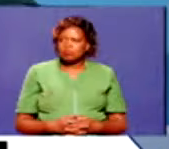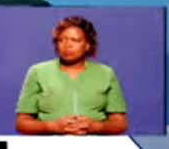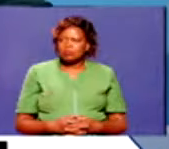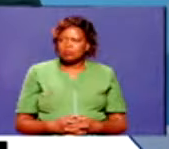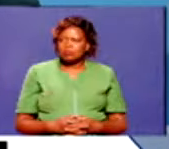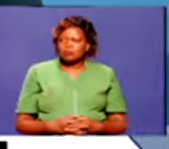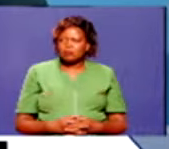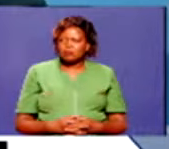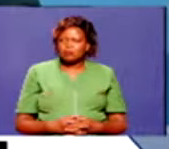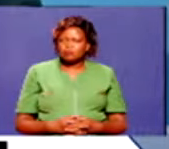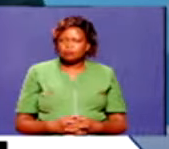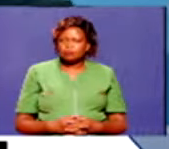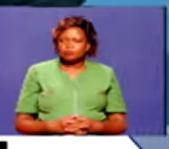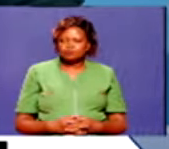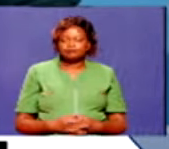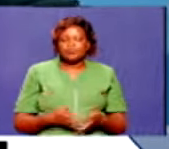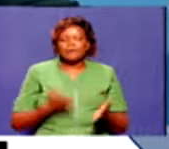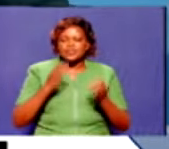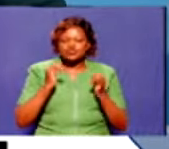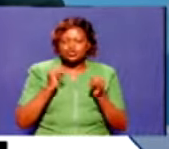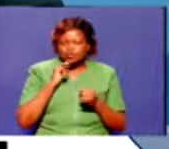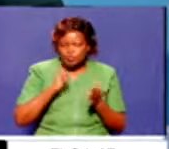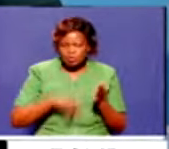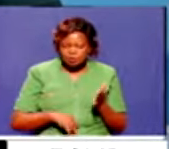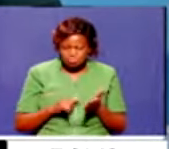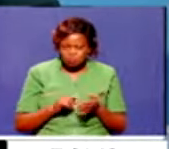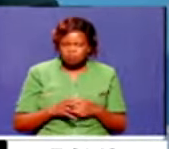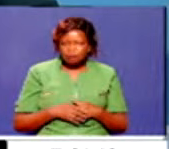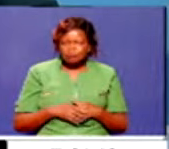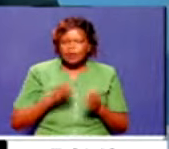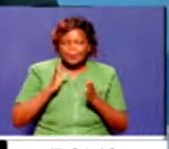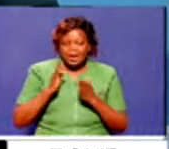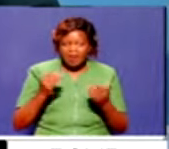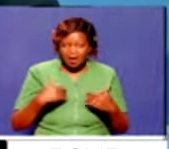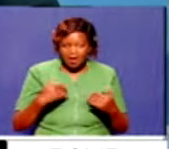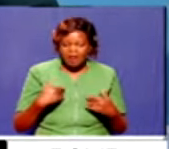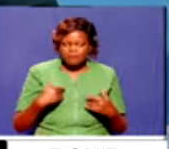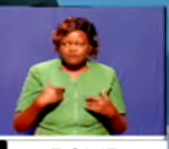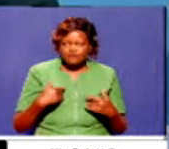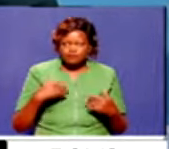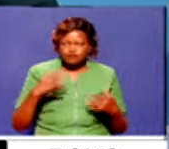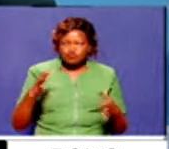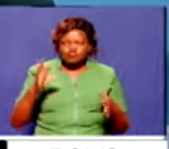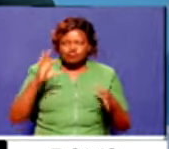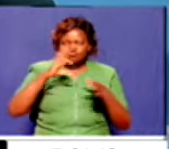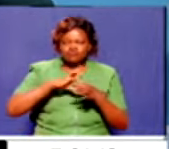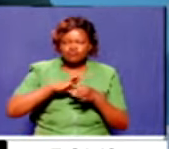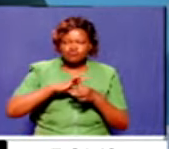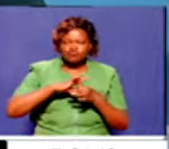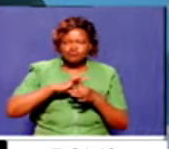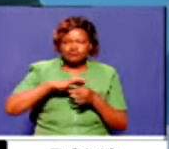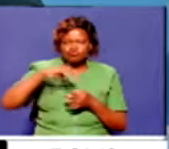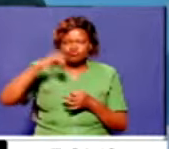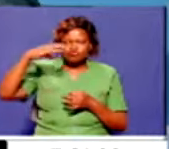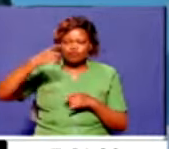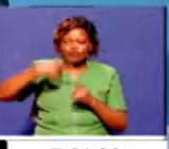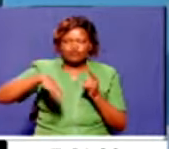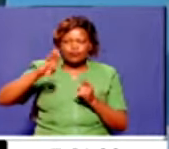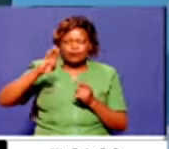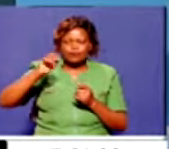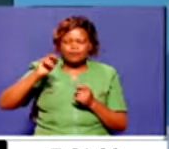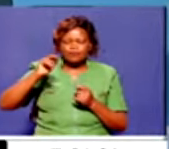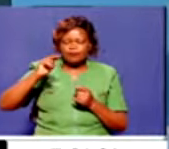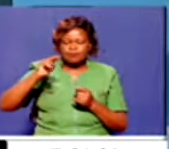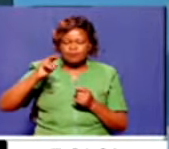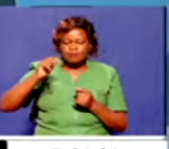mtazamaji kwenye safu ya biashara ni kwa mipango inaendelea ya kuunganisha kawi ya mvuke kutoka mradi wa Baringo Silale, huku awamu ya